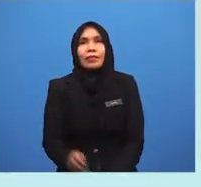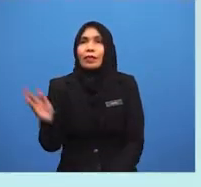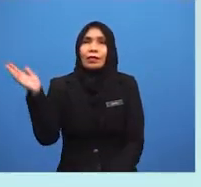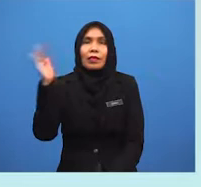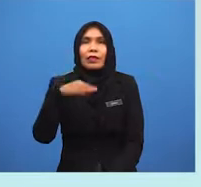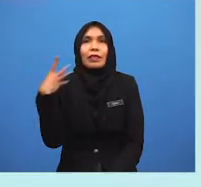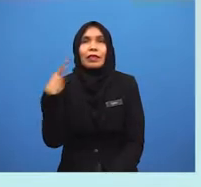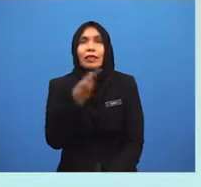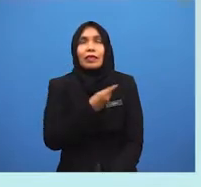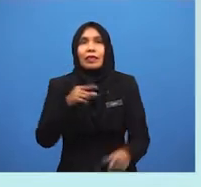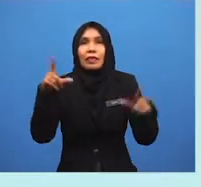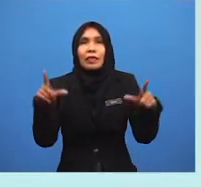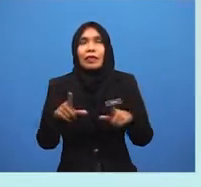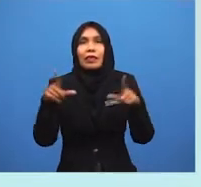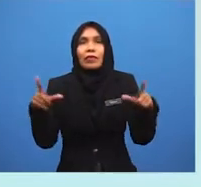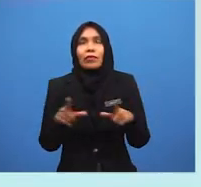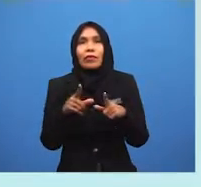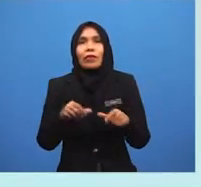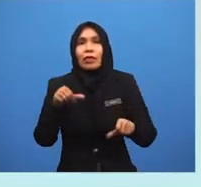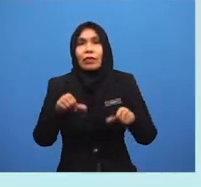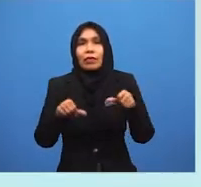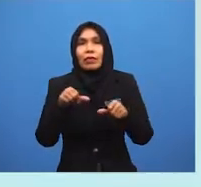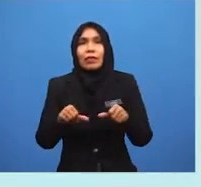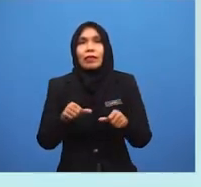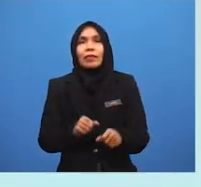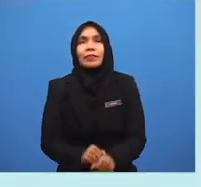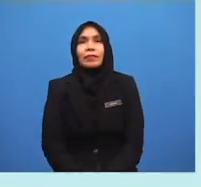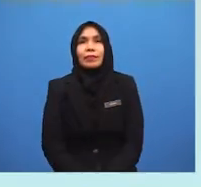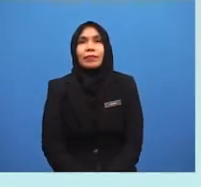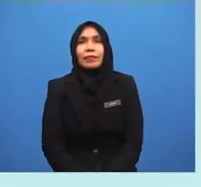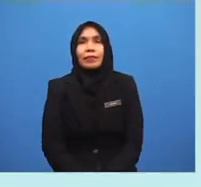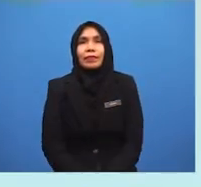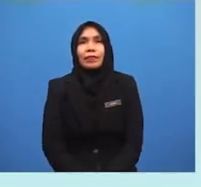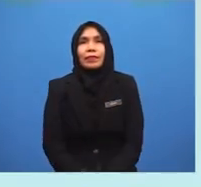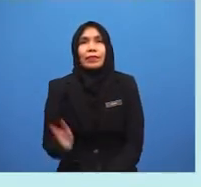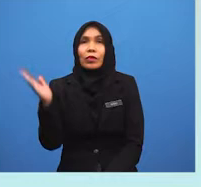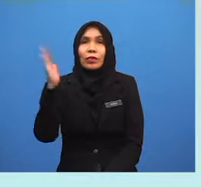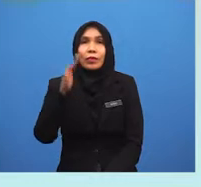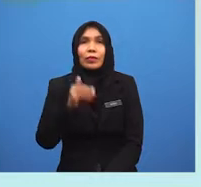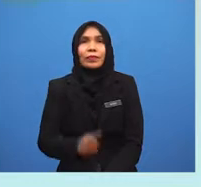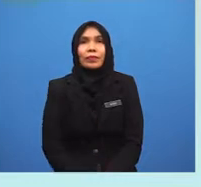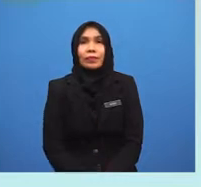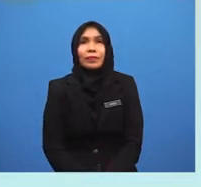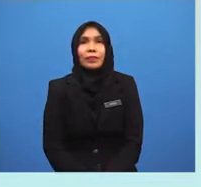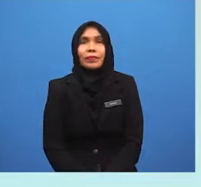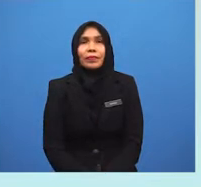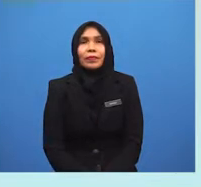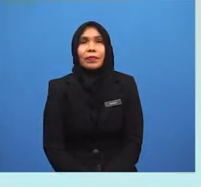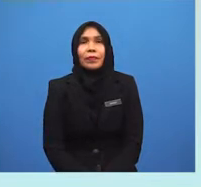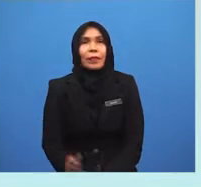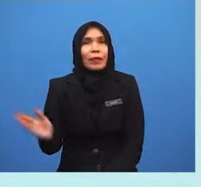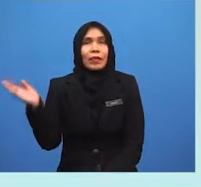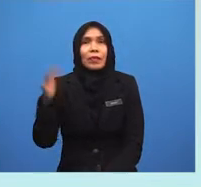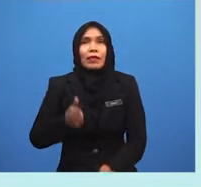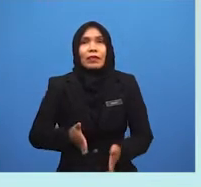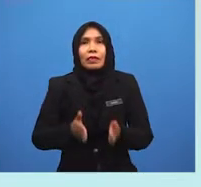lakukan aktiviti kaji selidik. Mesti seronok, kan? Jom. Mari jalankan kaji